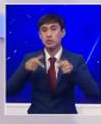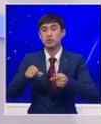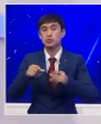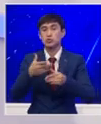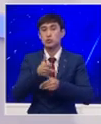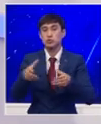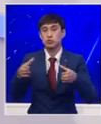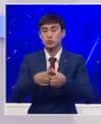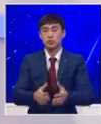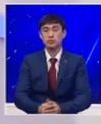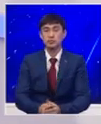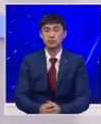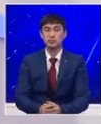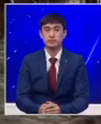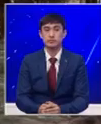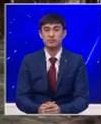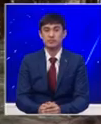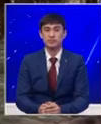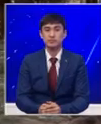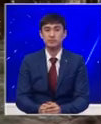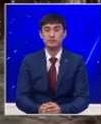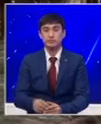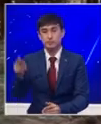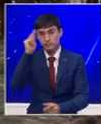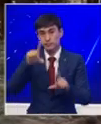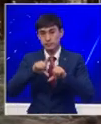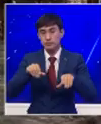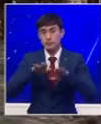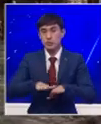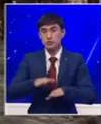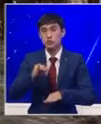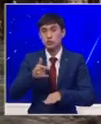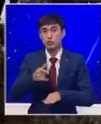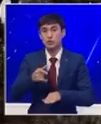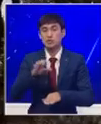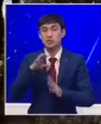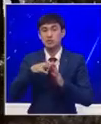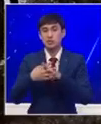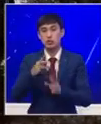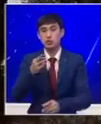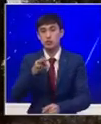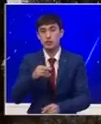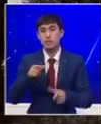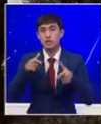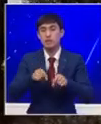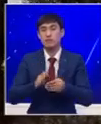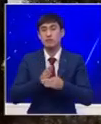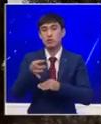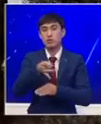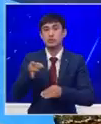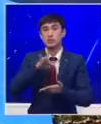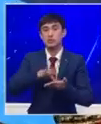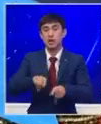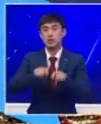и наша съёмочная группа учебное заведение расположено на юго-западе села Шон прямо при въезде в районный центр